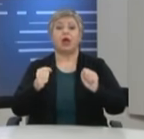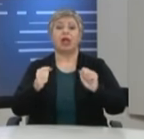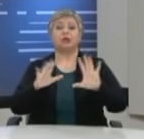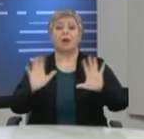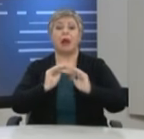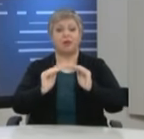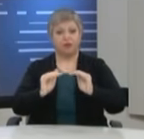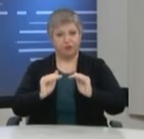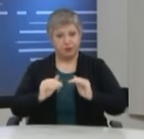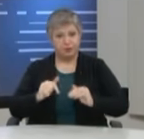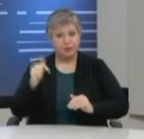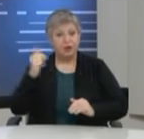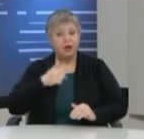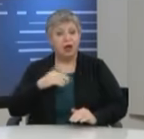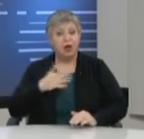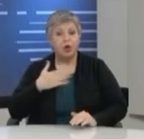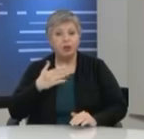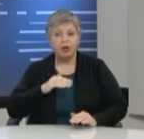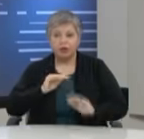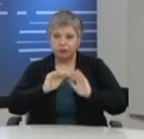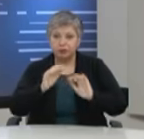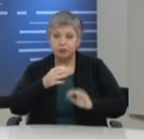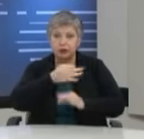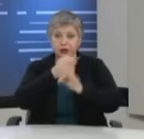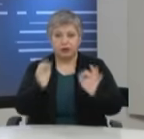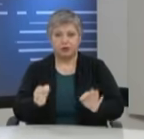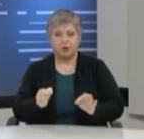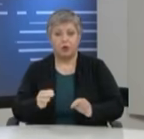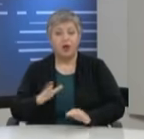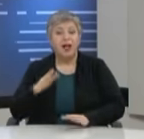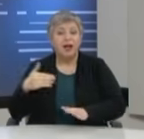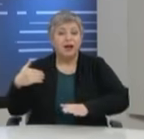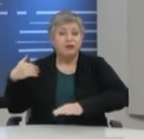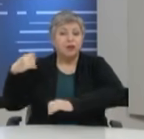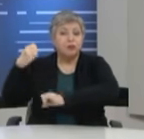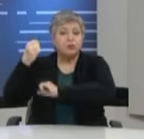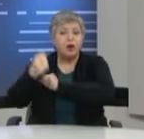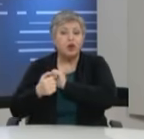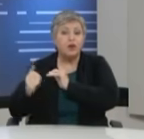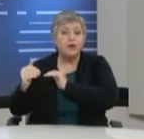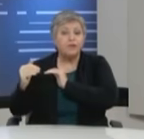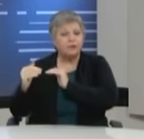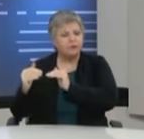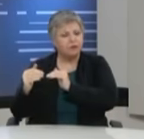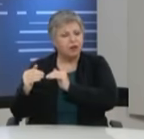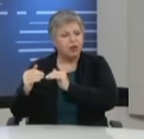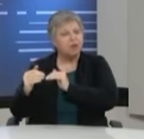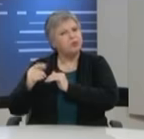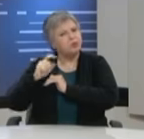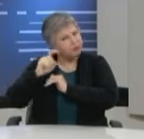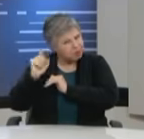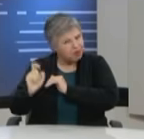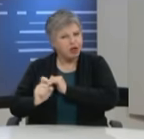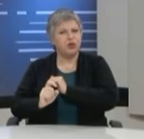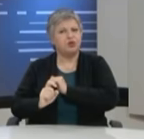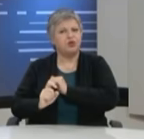Σας καλώ να μην εγκαταλείψουμε μία πολιτική δεκαετιών που μπορεί πράγματι να